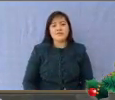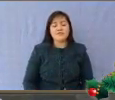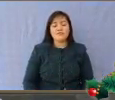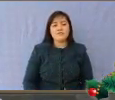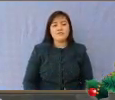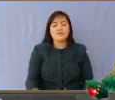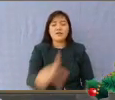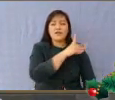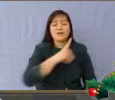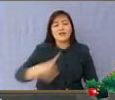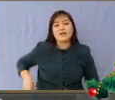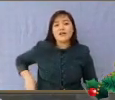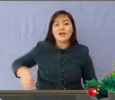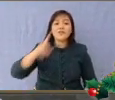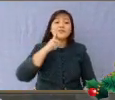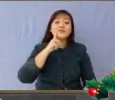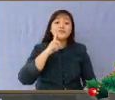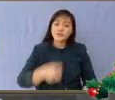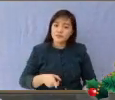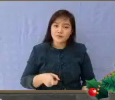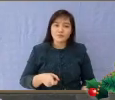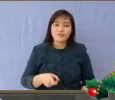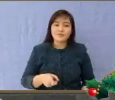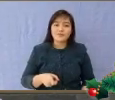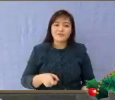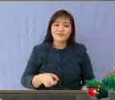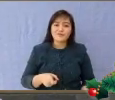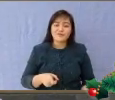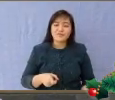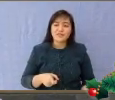of death? Nasubukan mo na ba yan?